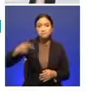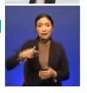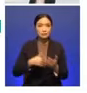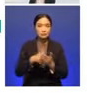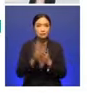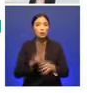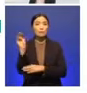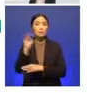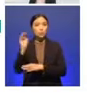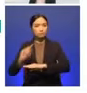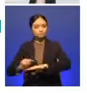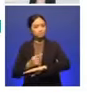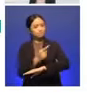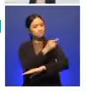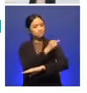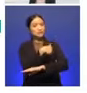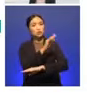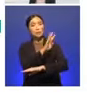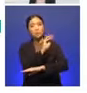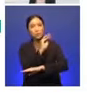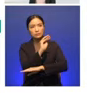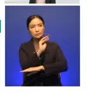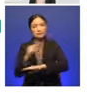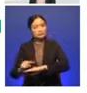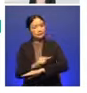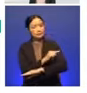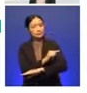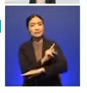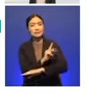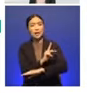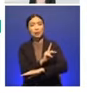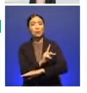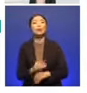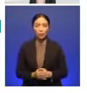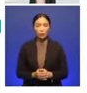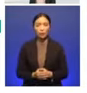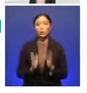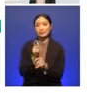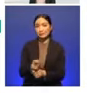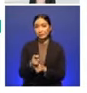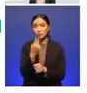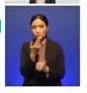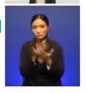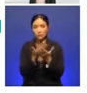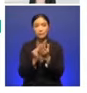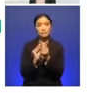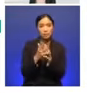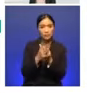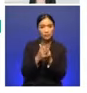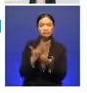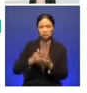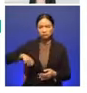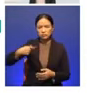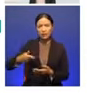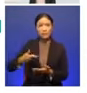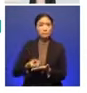งกับราคาที่เกษตรกรได้รับในเส้นสีเขียวเราจะเห็นความต่างใช่ไหมครับในรูปนี้คือราคาผลไม้เราจ่ายแพงขึ้นเยอะเลย